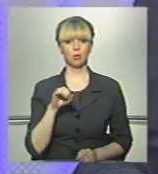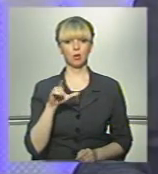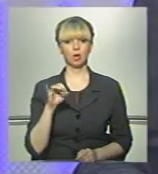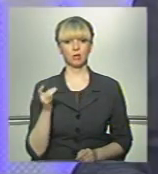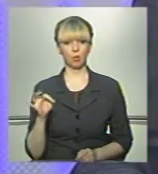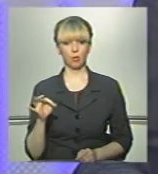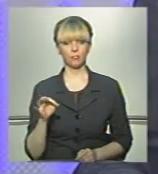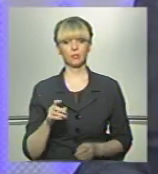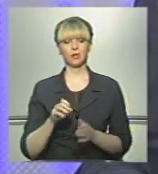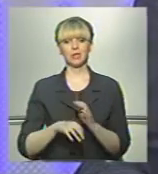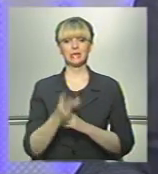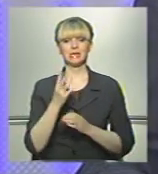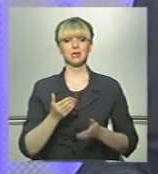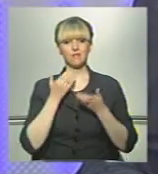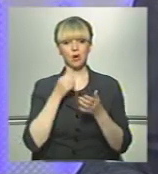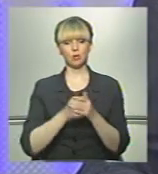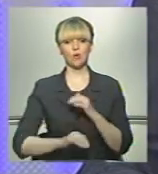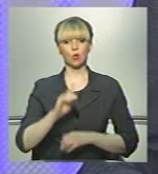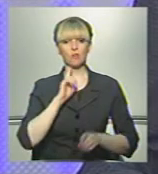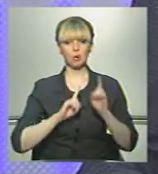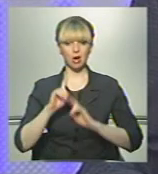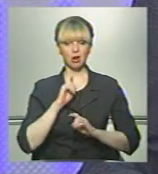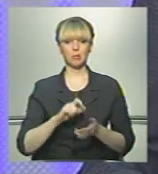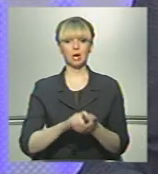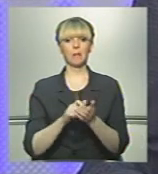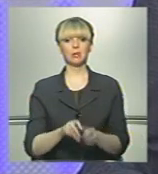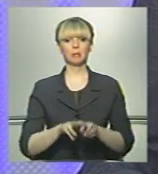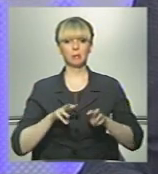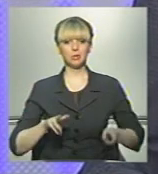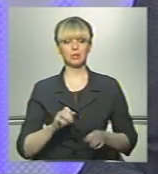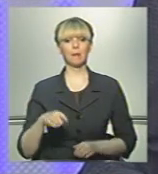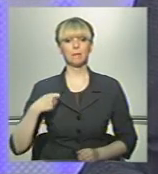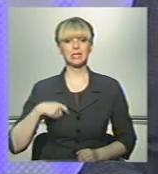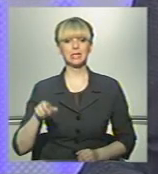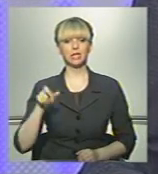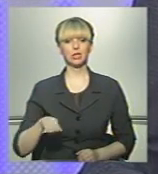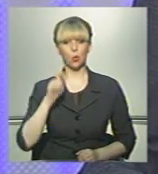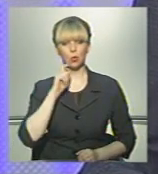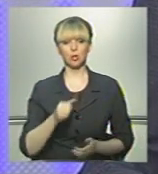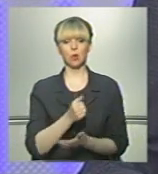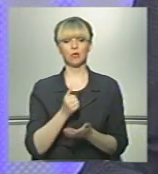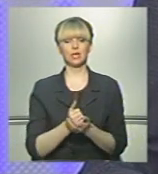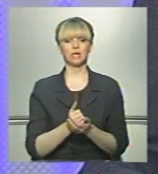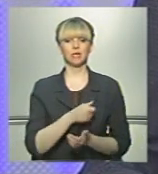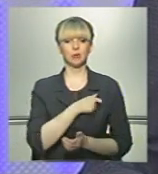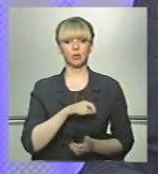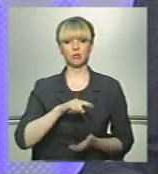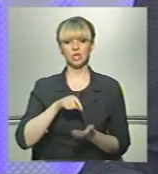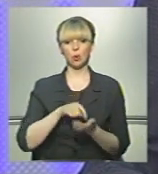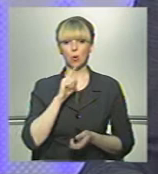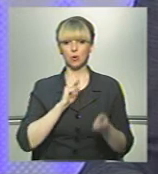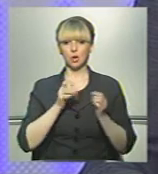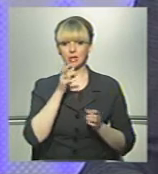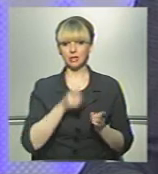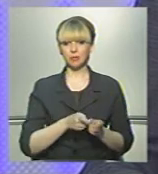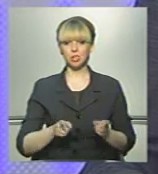Прохоренко. Відразу три звернення до Верховної Ради, Кабінету міністрів та президента України ухвалили депутати Чернівецької міської ради під